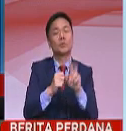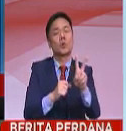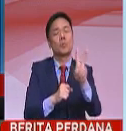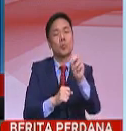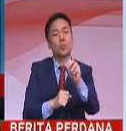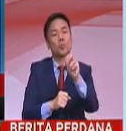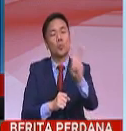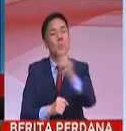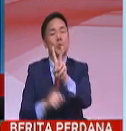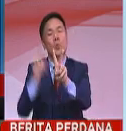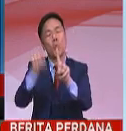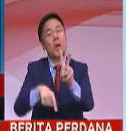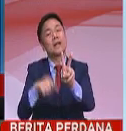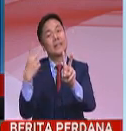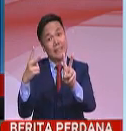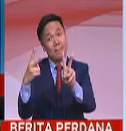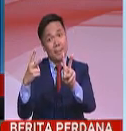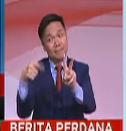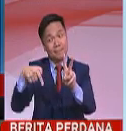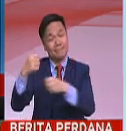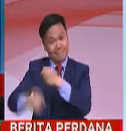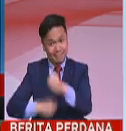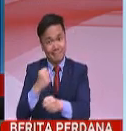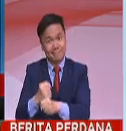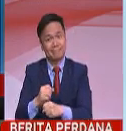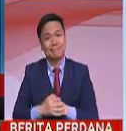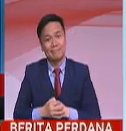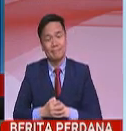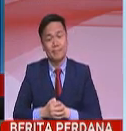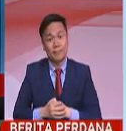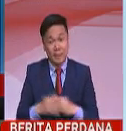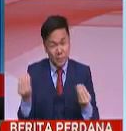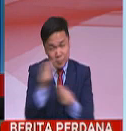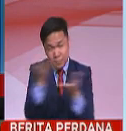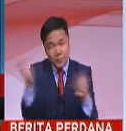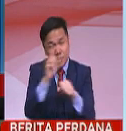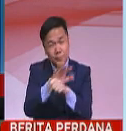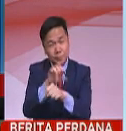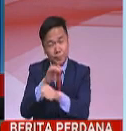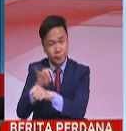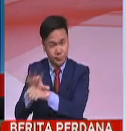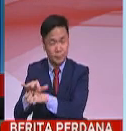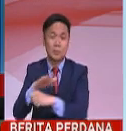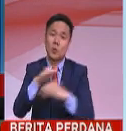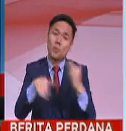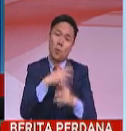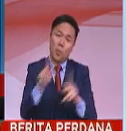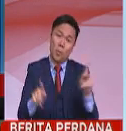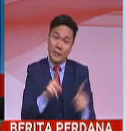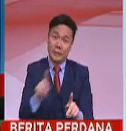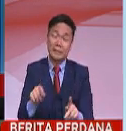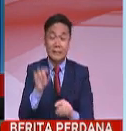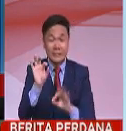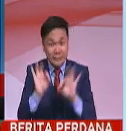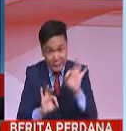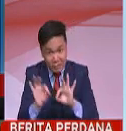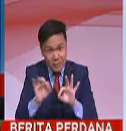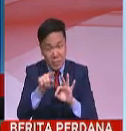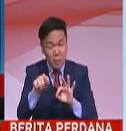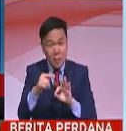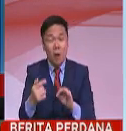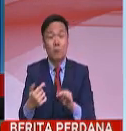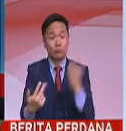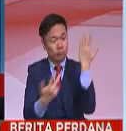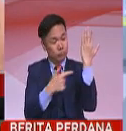bulan Disember. Dalam saranan itu kami telah memberitahu kepada semua pelanggan jika mereka kembali ke